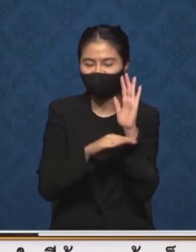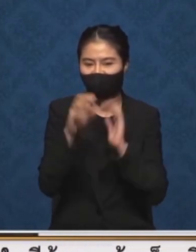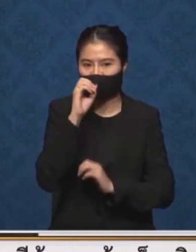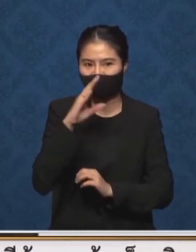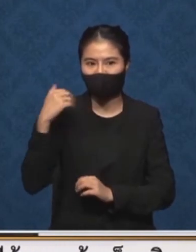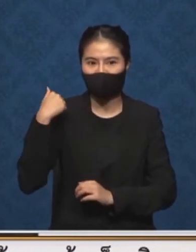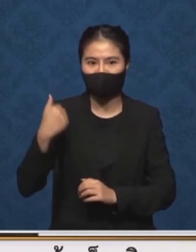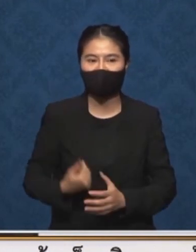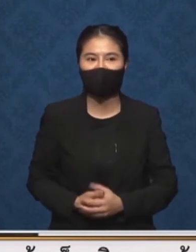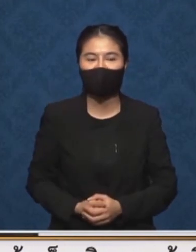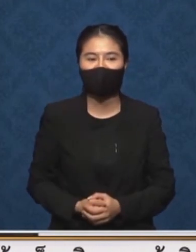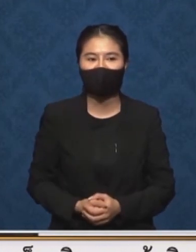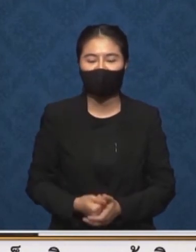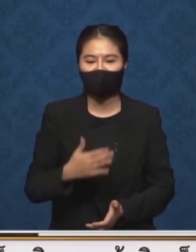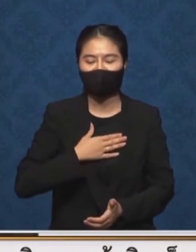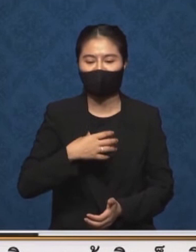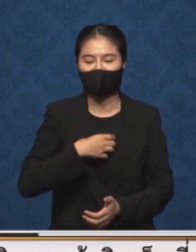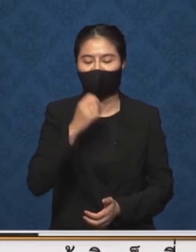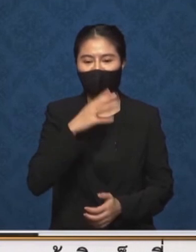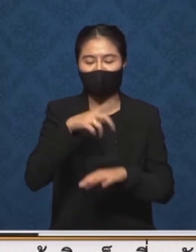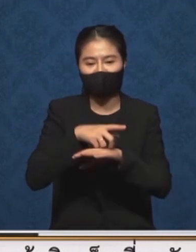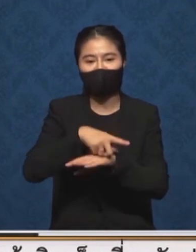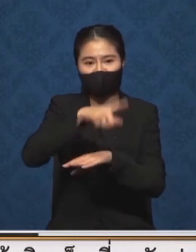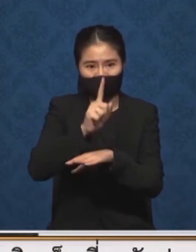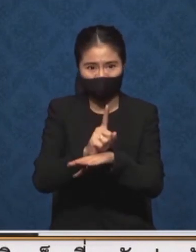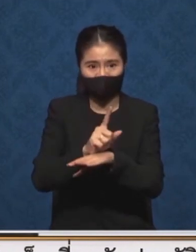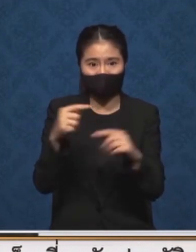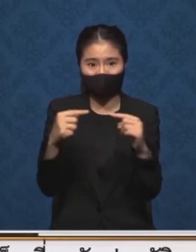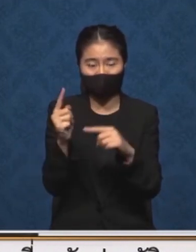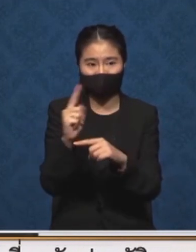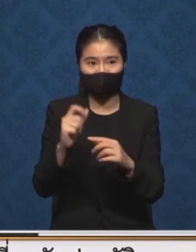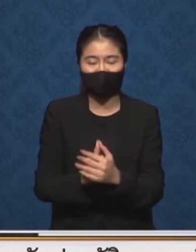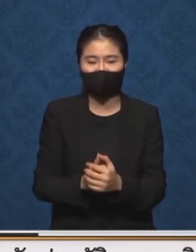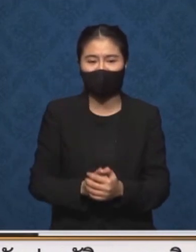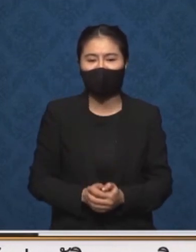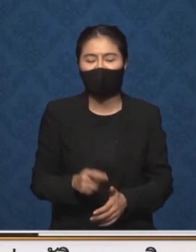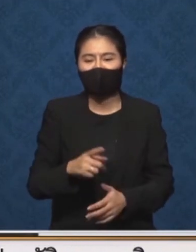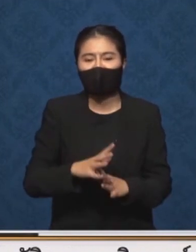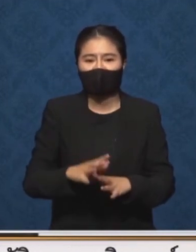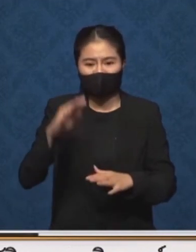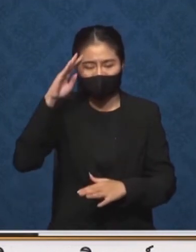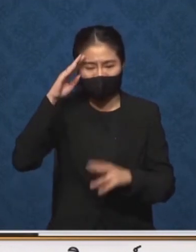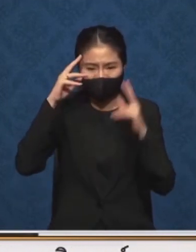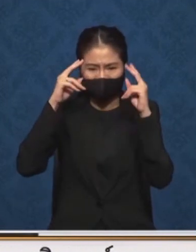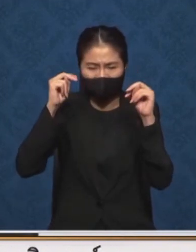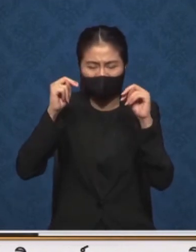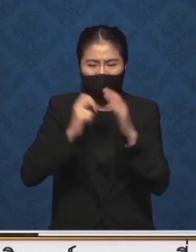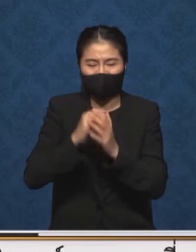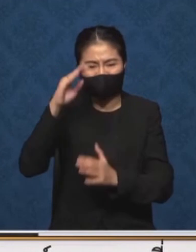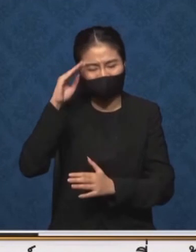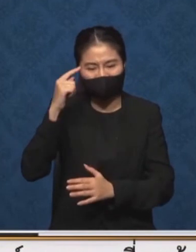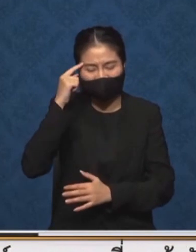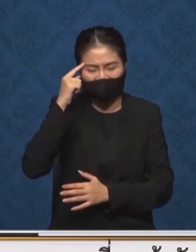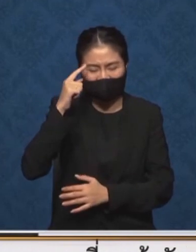เพราฉนั้นผมอยากบอกประทานว่าแม้ไม่มีสำนึกแม้ว่